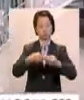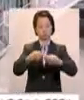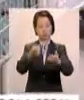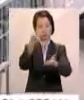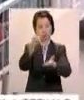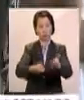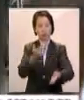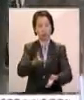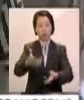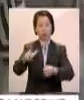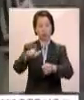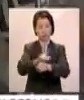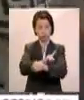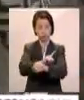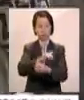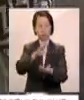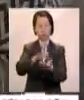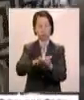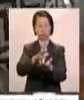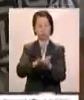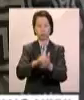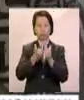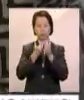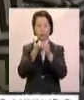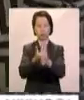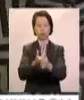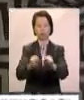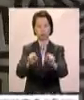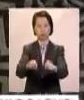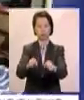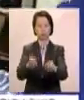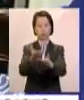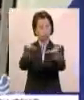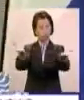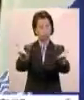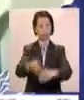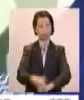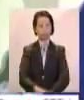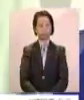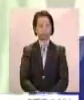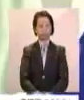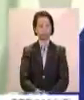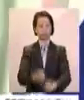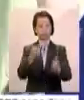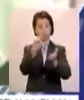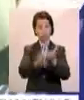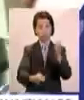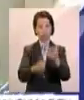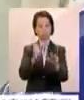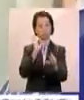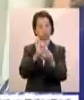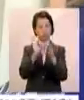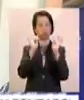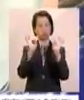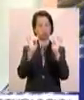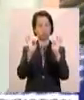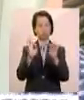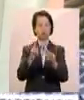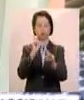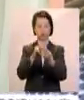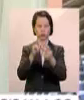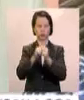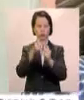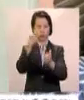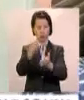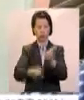harga barang kelengkapan persekolahan mengikut kemampuan anda. Dari segi harga tu berpatutan lah kan. Memang sesuai dengan